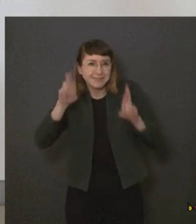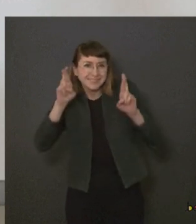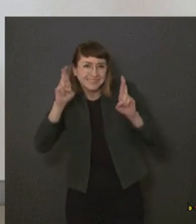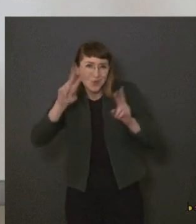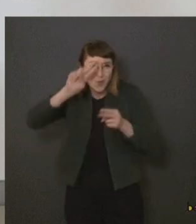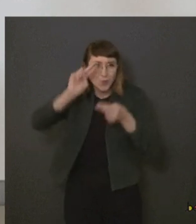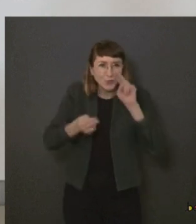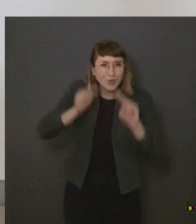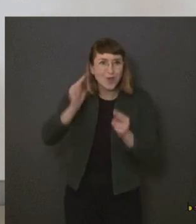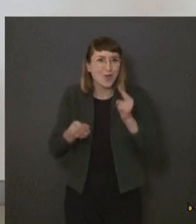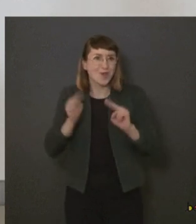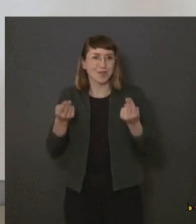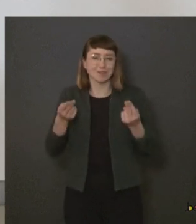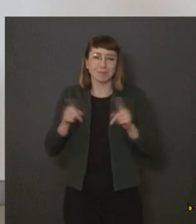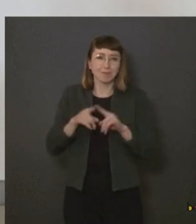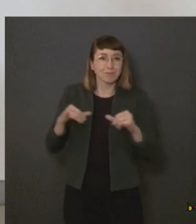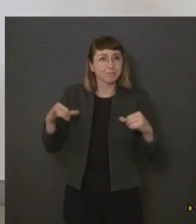а зимой коронавируса уже не будет.